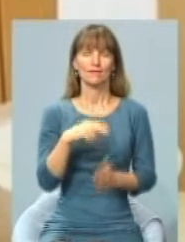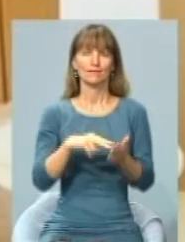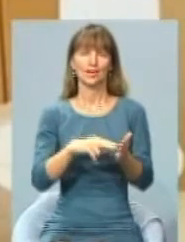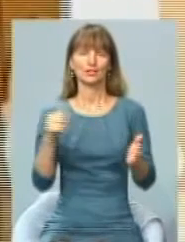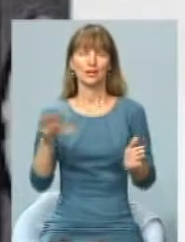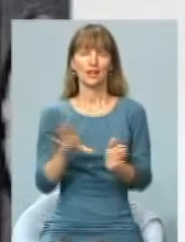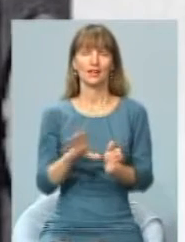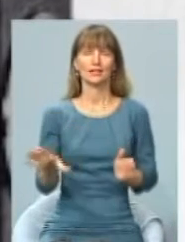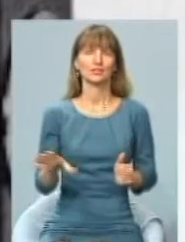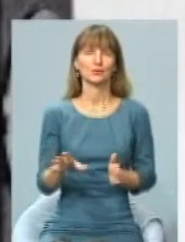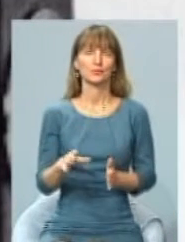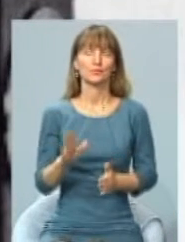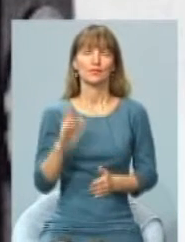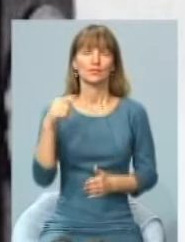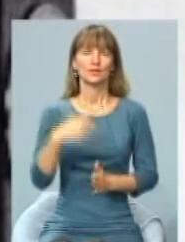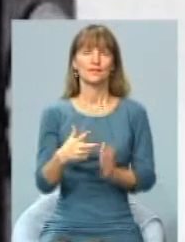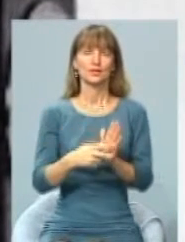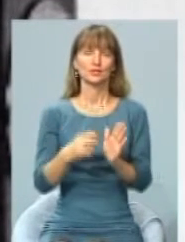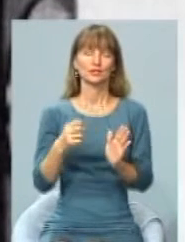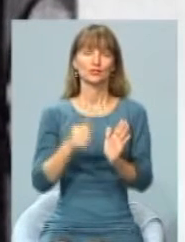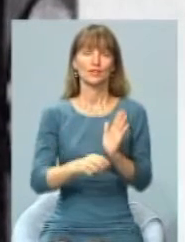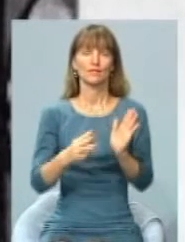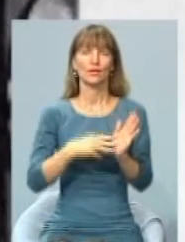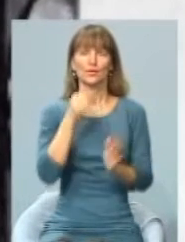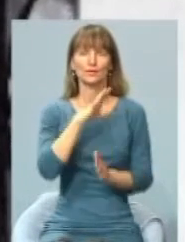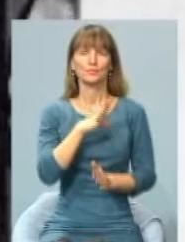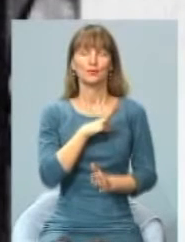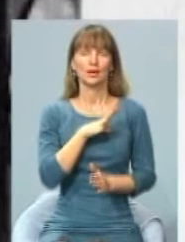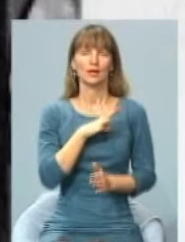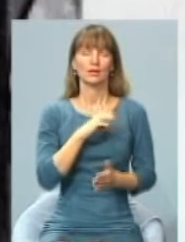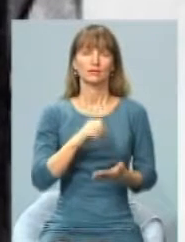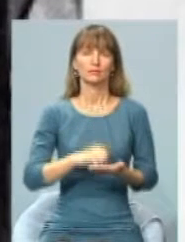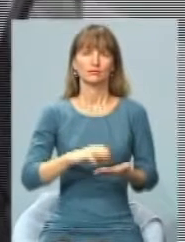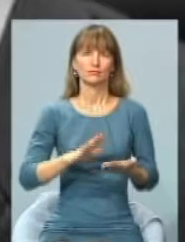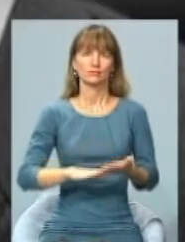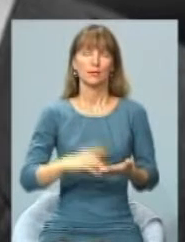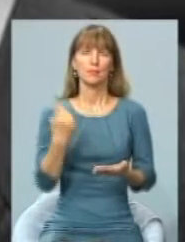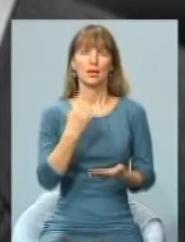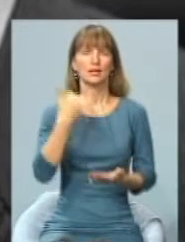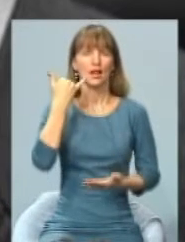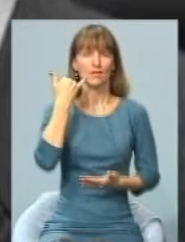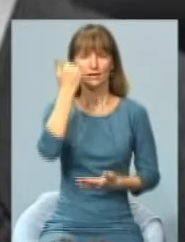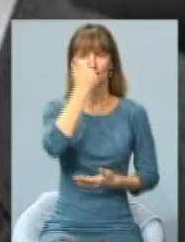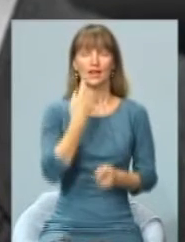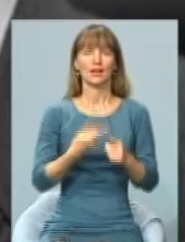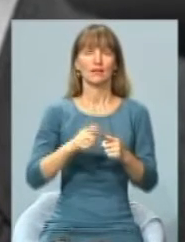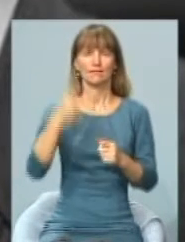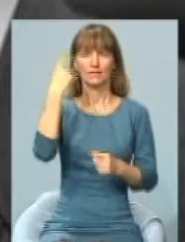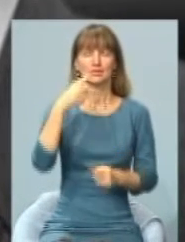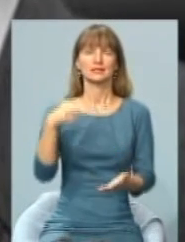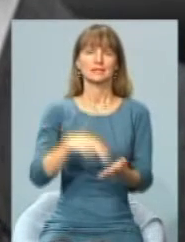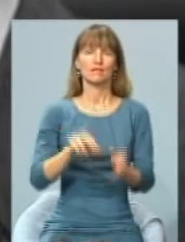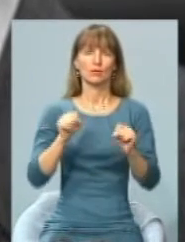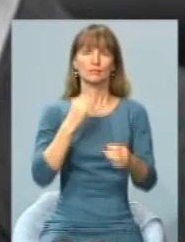відключають електрику. У 1878 році був запатентований перший телефон. Завдяки цьому винаходу стало